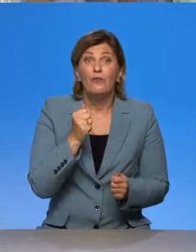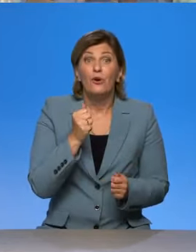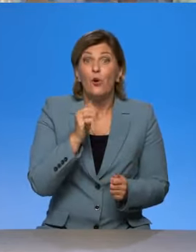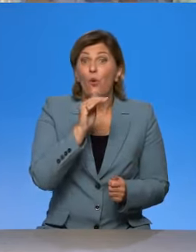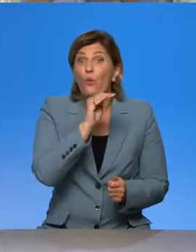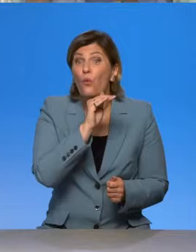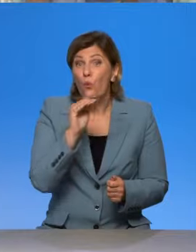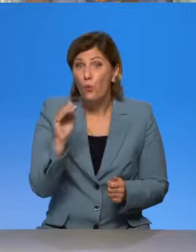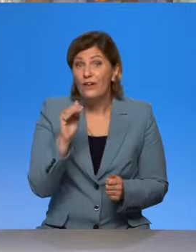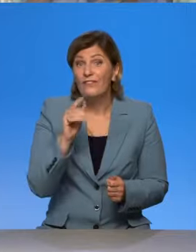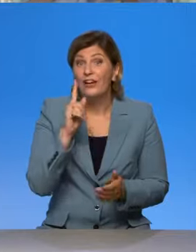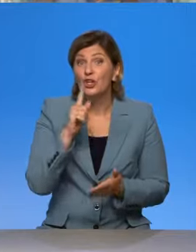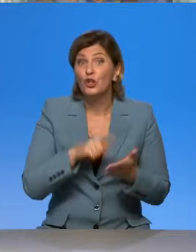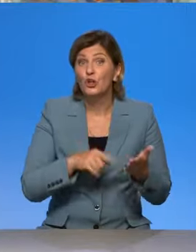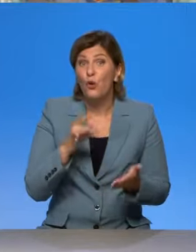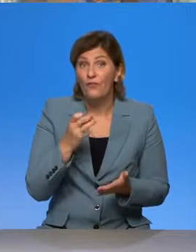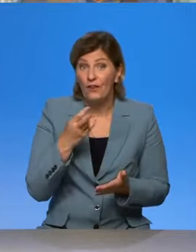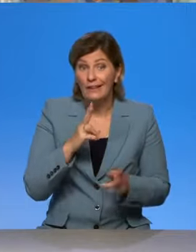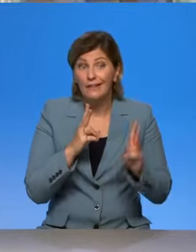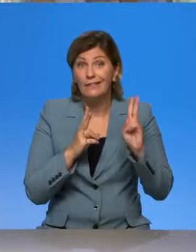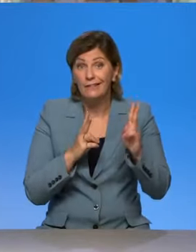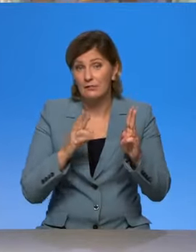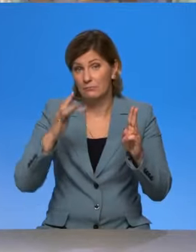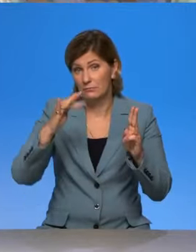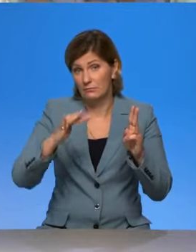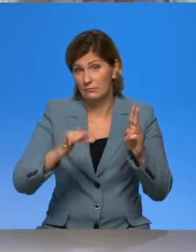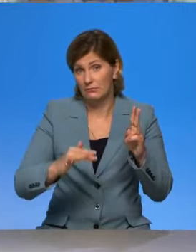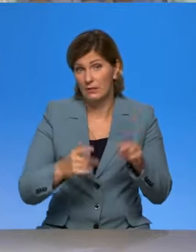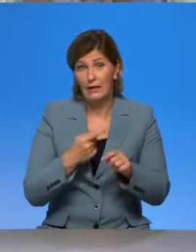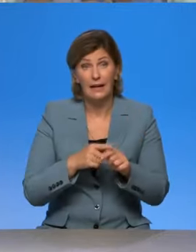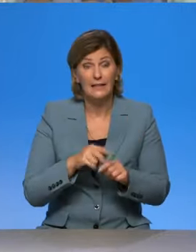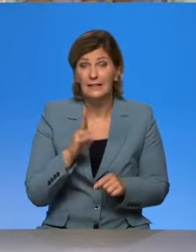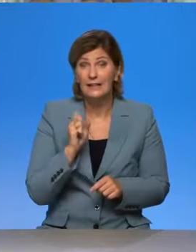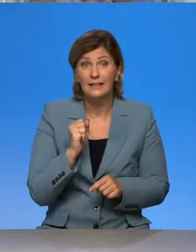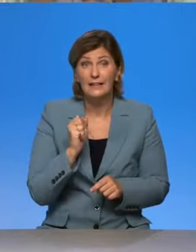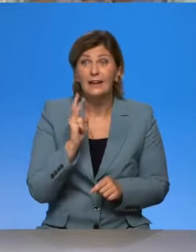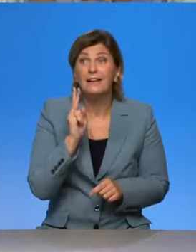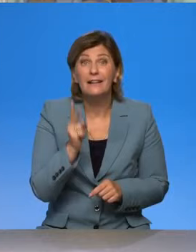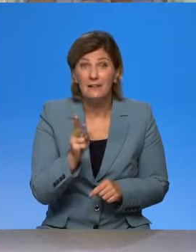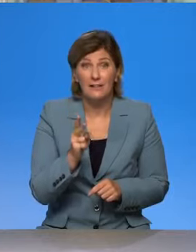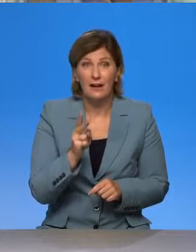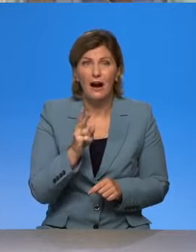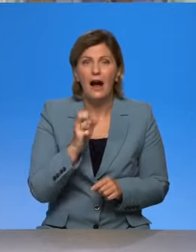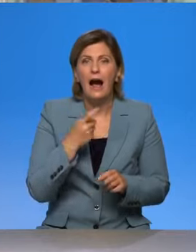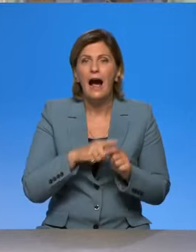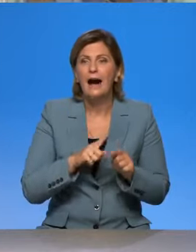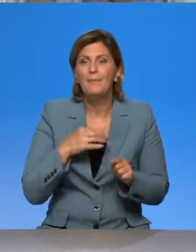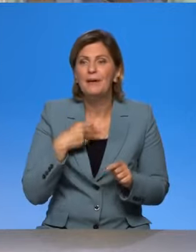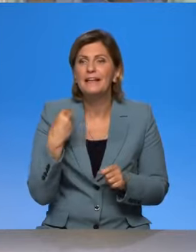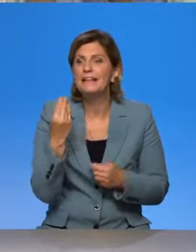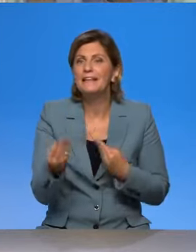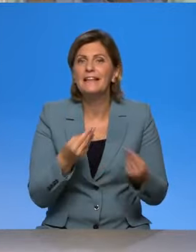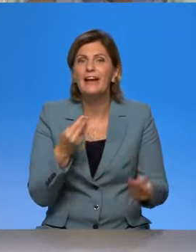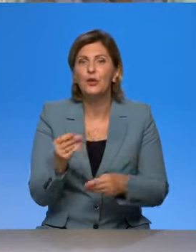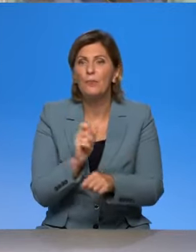уровень доверия к, и там дальше идут плечи. Да. Это не доверие как к, да, мы не делегируем им какие-то определенные свои